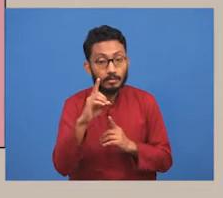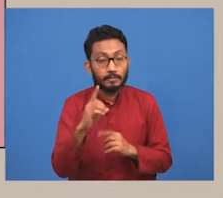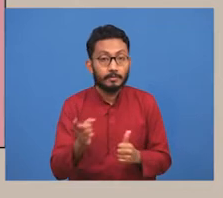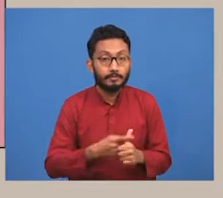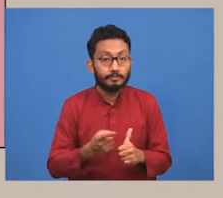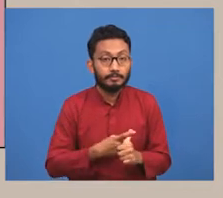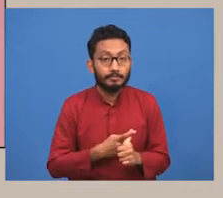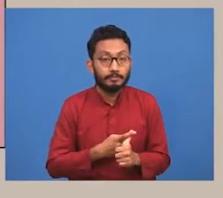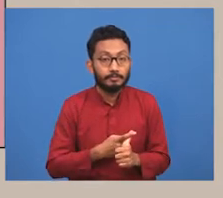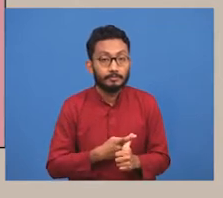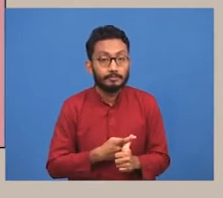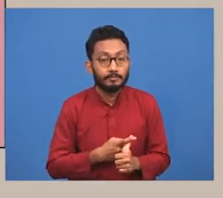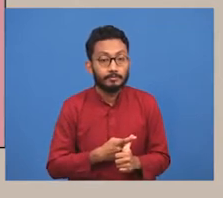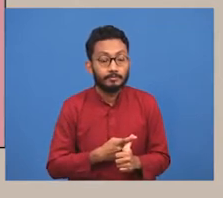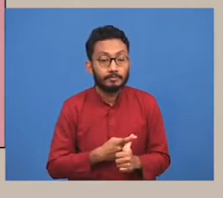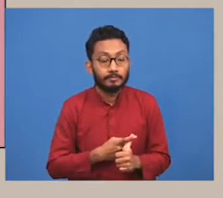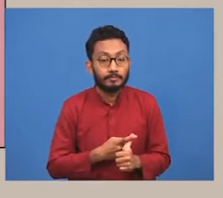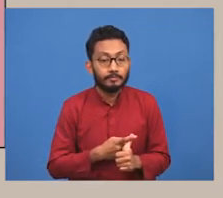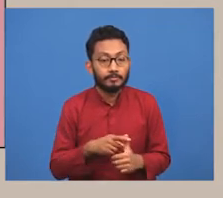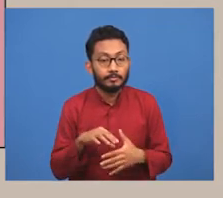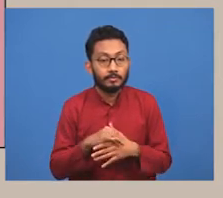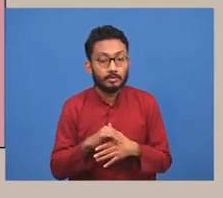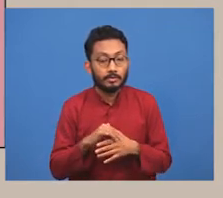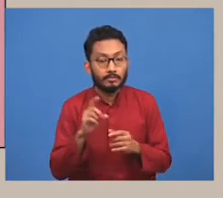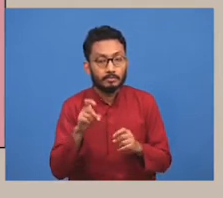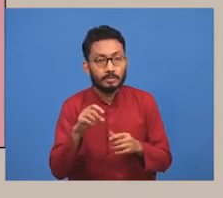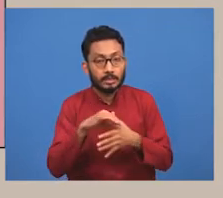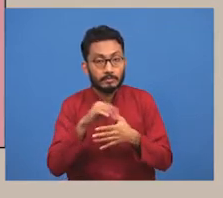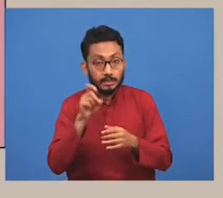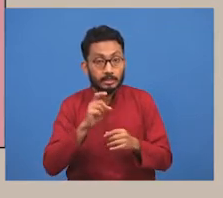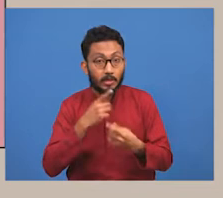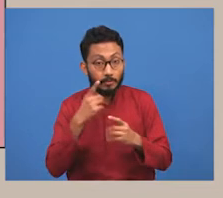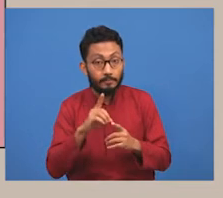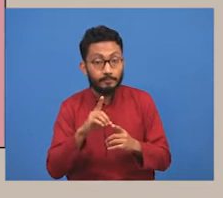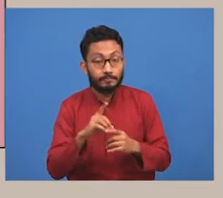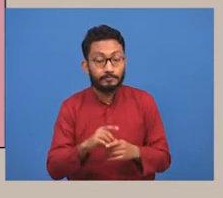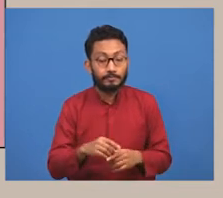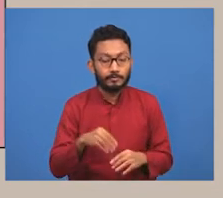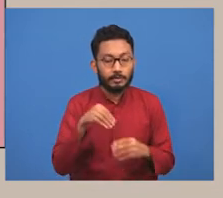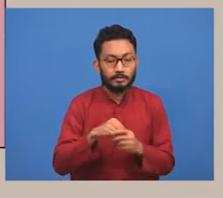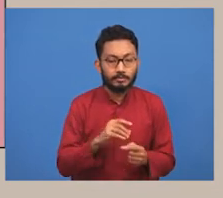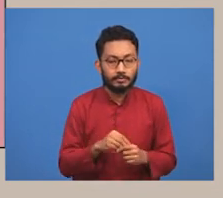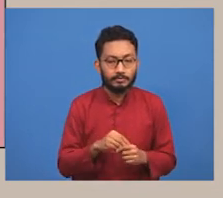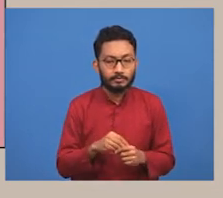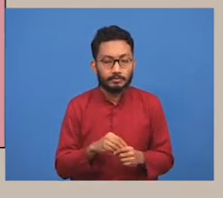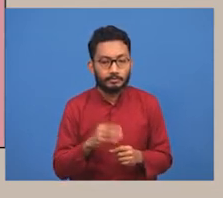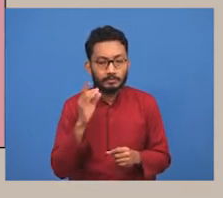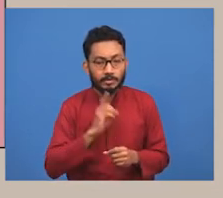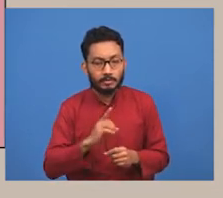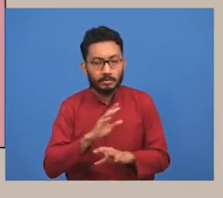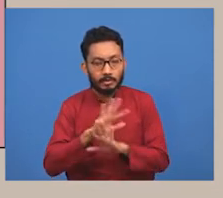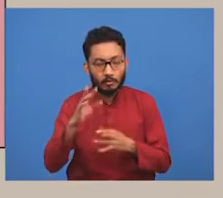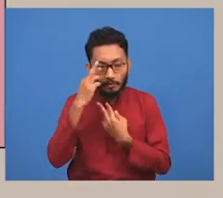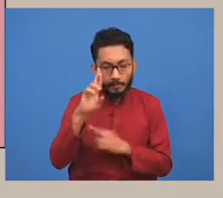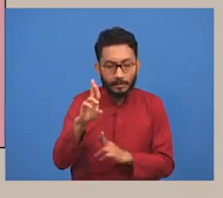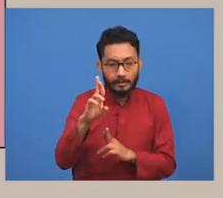pertama, isi yang perlu dijawab ialah agama Islam akan dipandang rendah dan tidak dihormati.